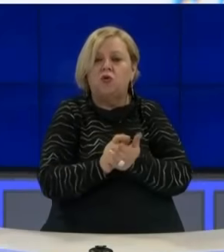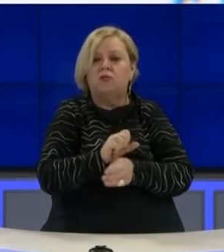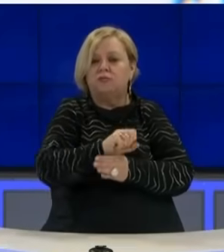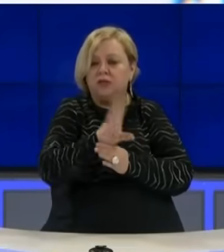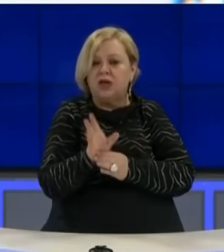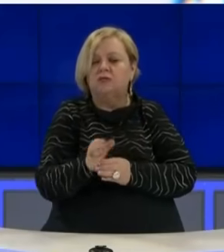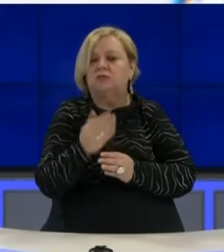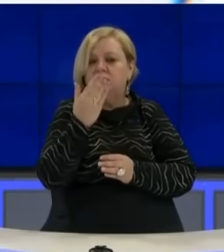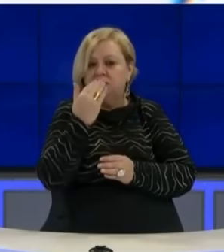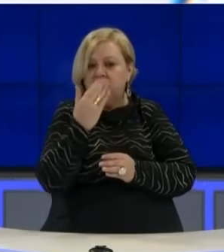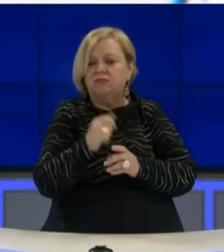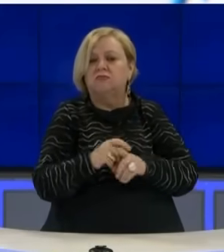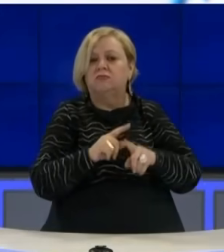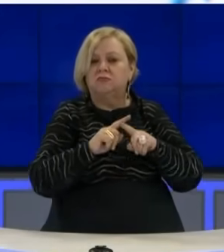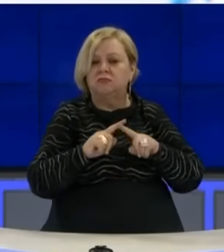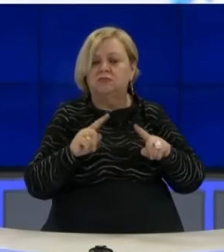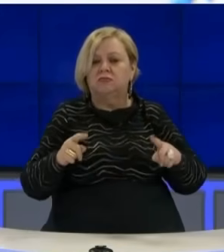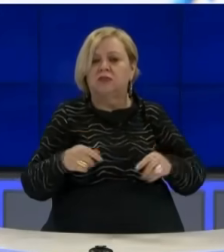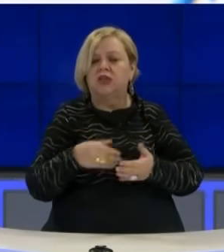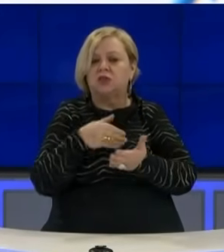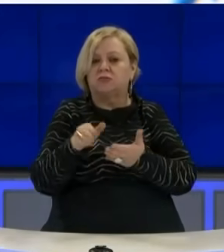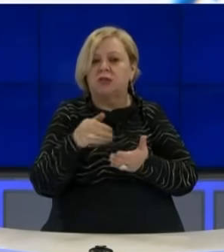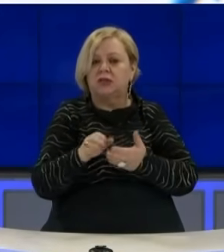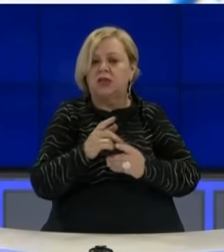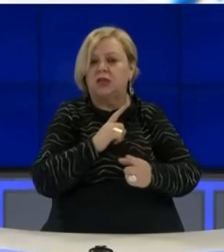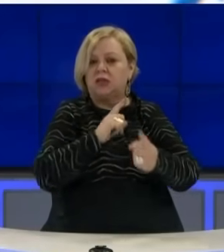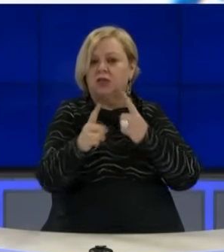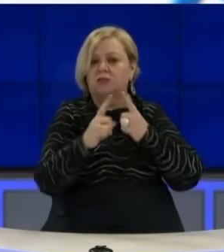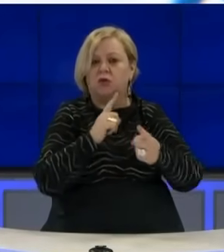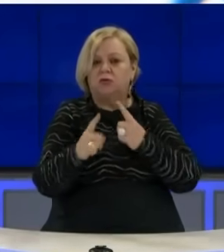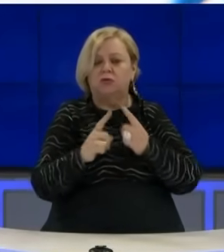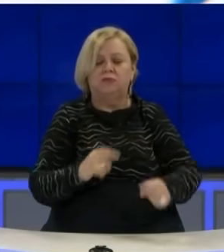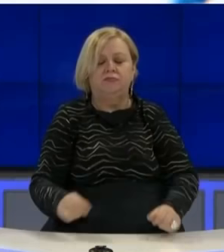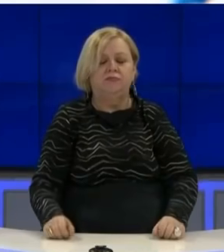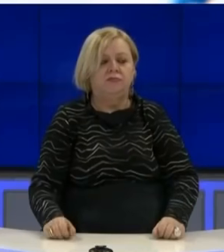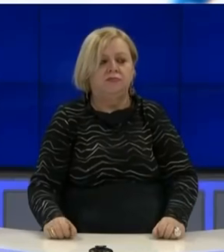ushqimit, shujtës ditore dhe shpenzimet e transportit.